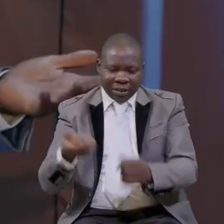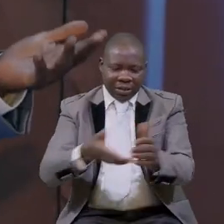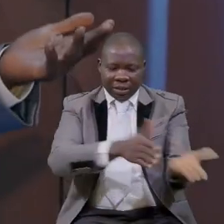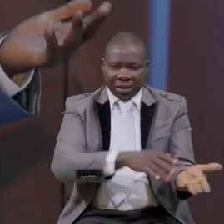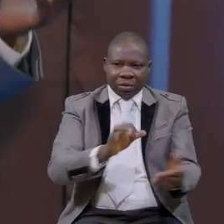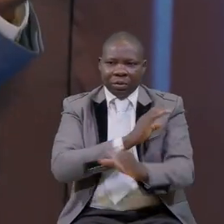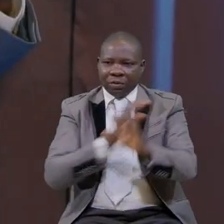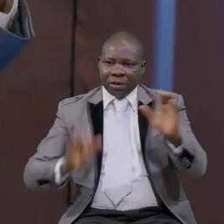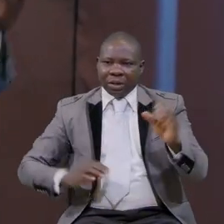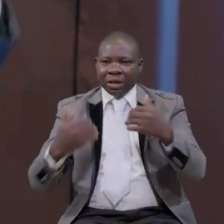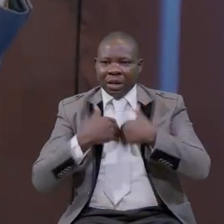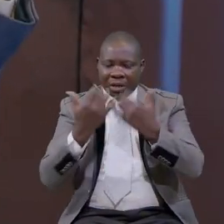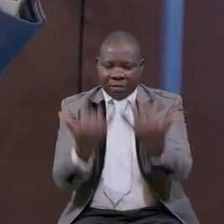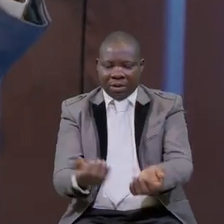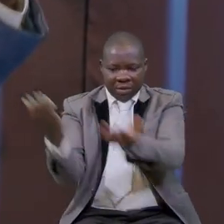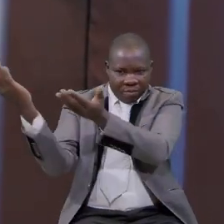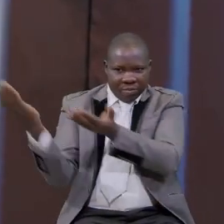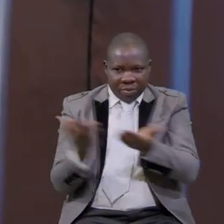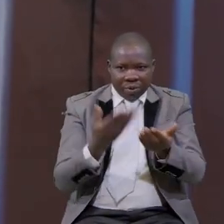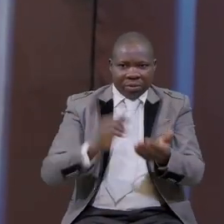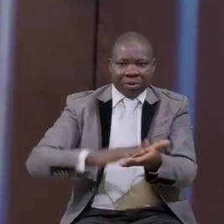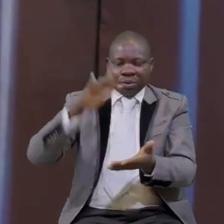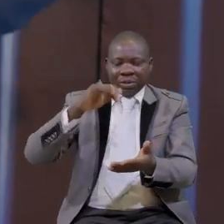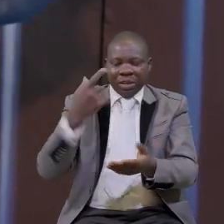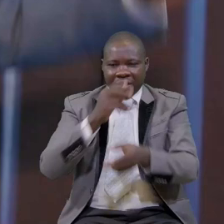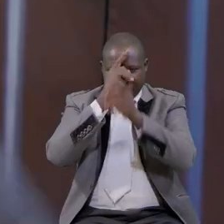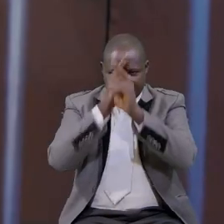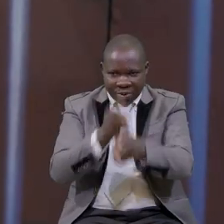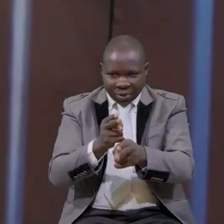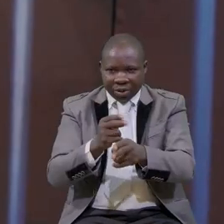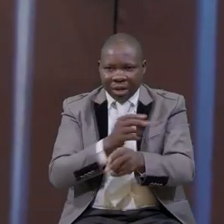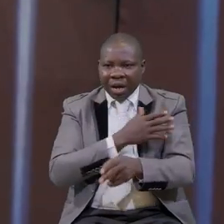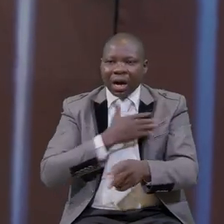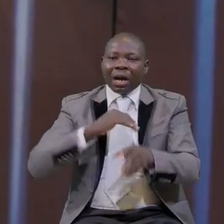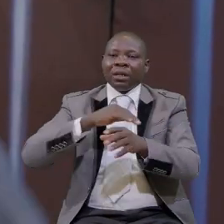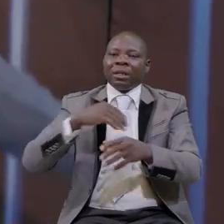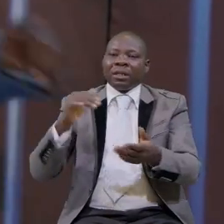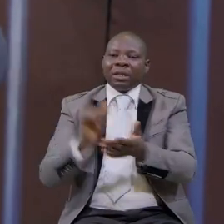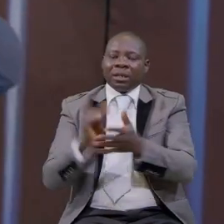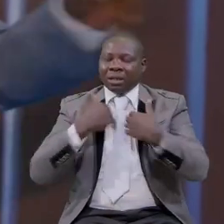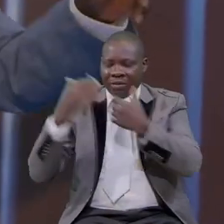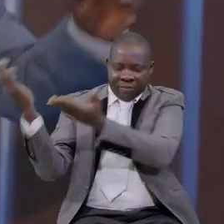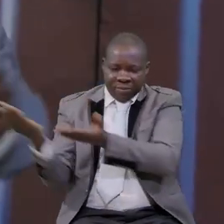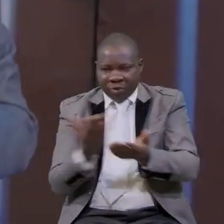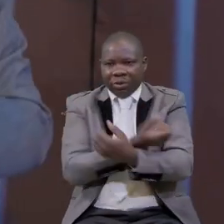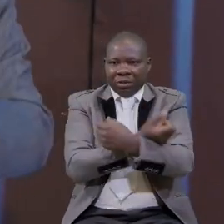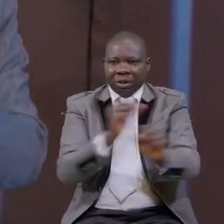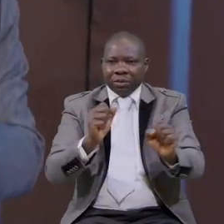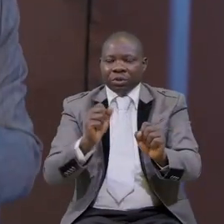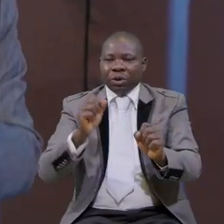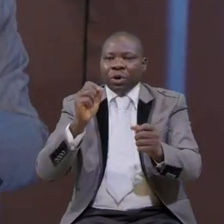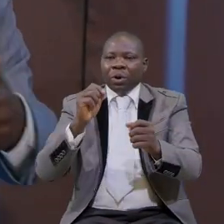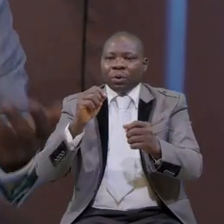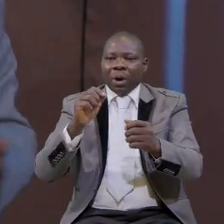a maintenant apporté la gloire, l'honneur et a apporté le salut. Et la libération